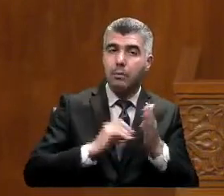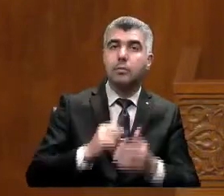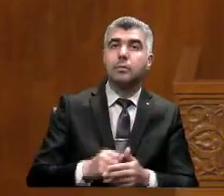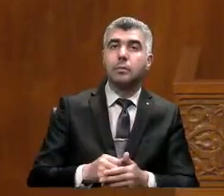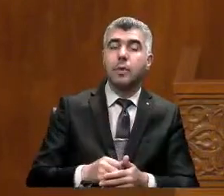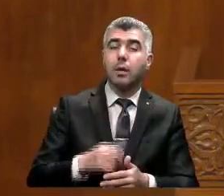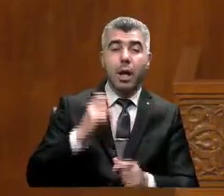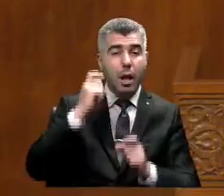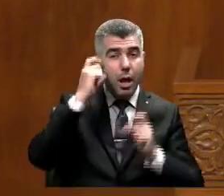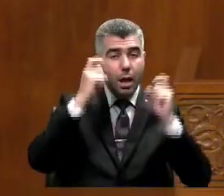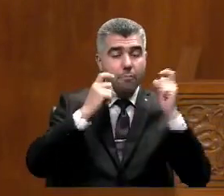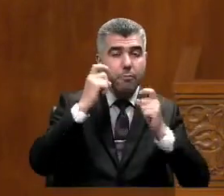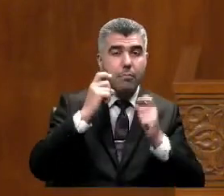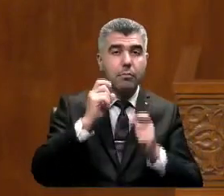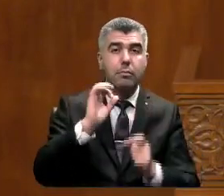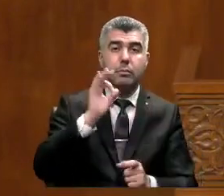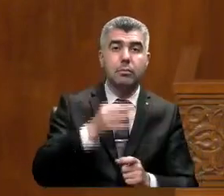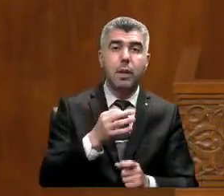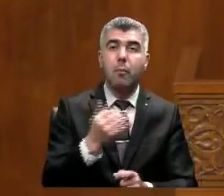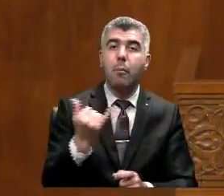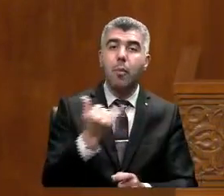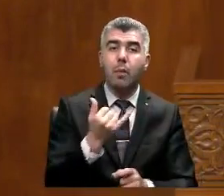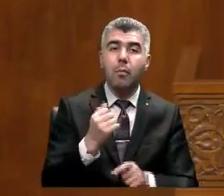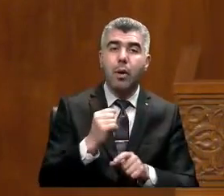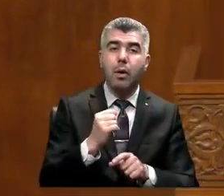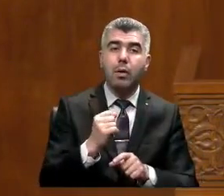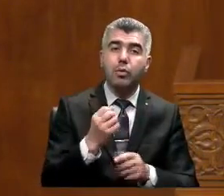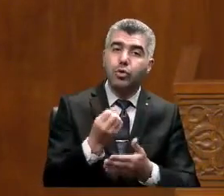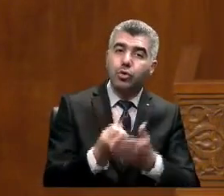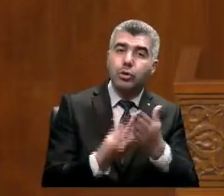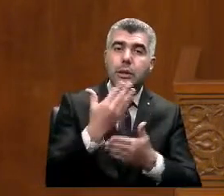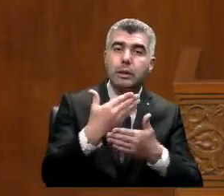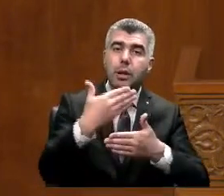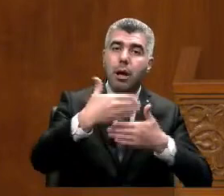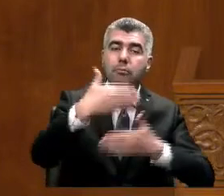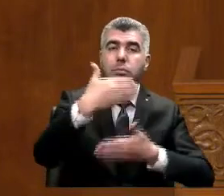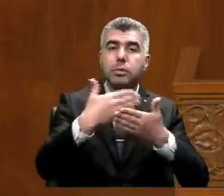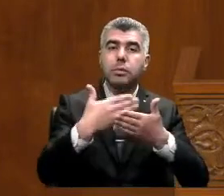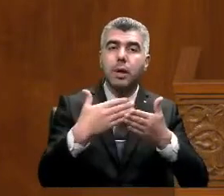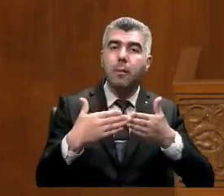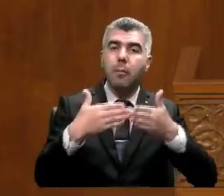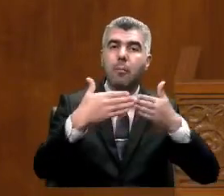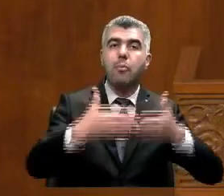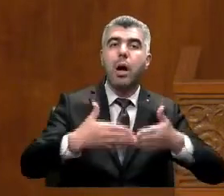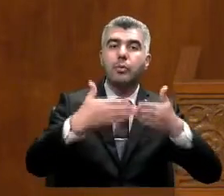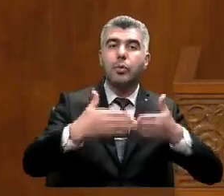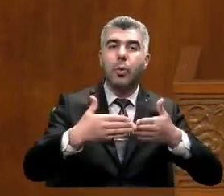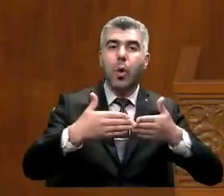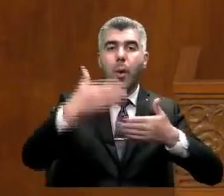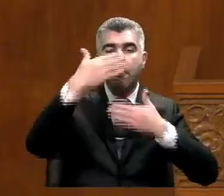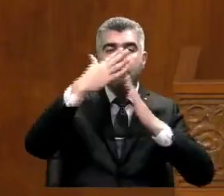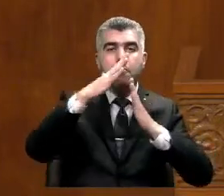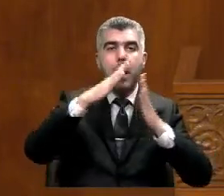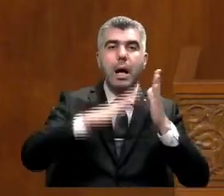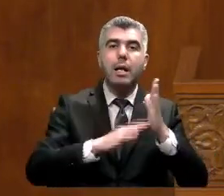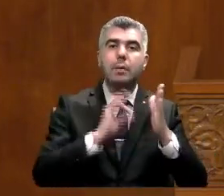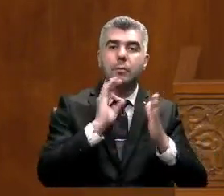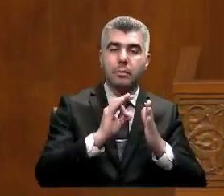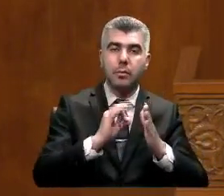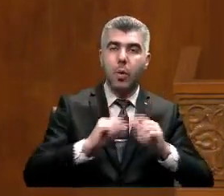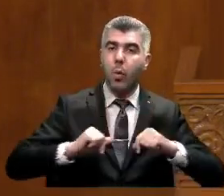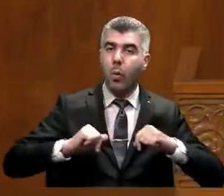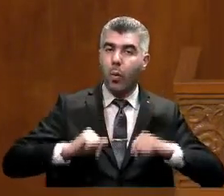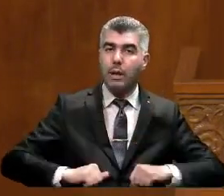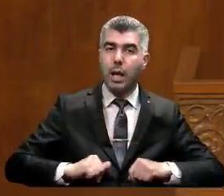الله بالتفكير في تكوين أسطول بحري تجاري وطني قوي وتنافسي، فإن وزارة